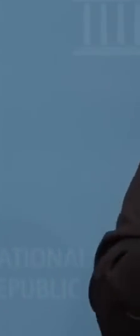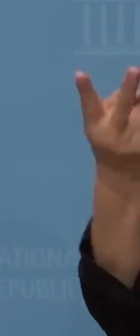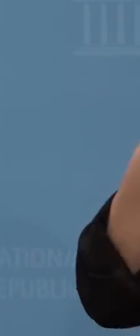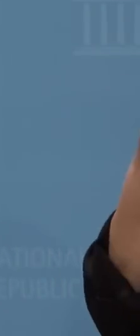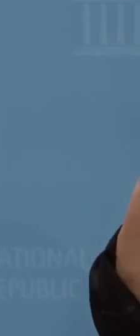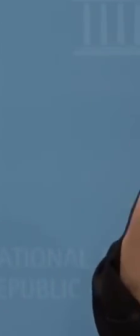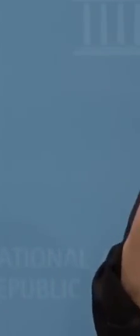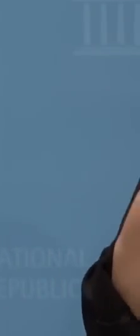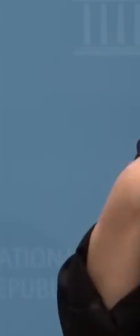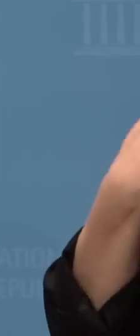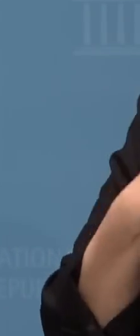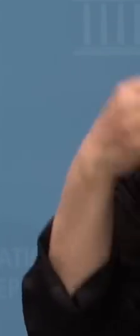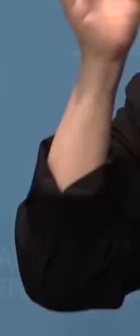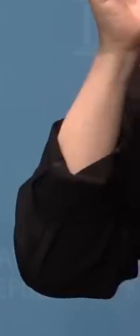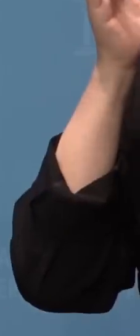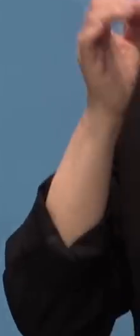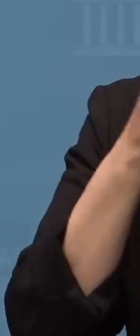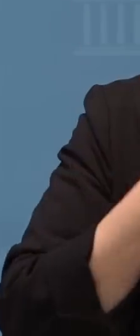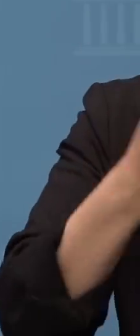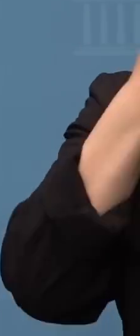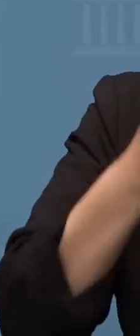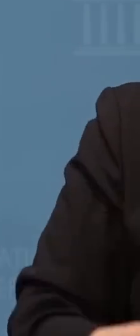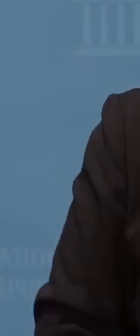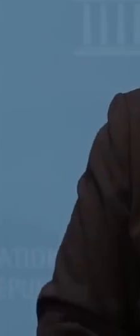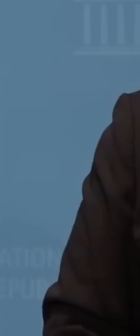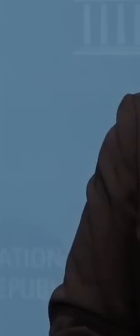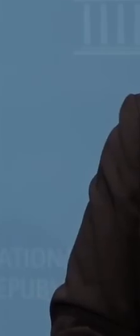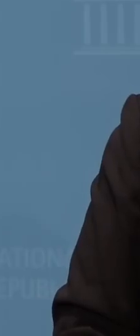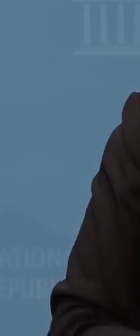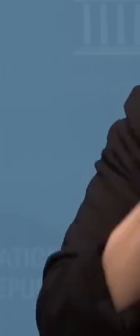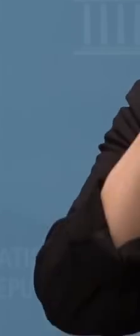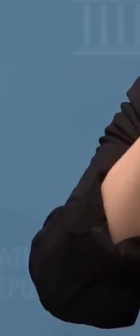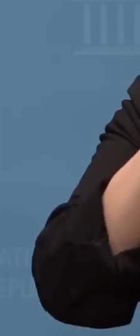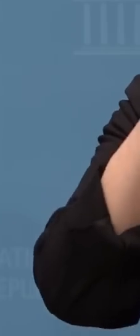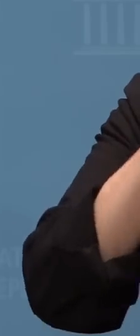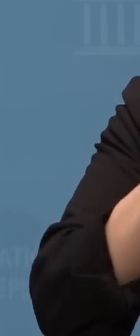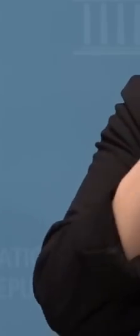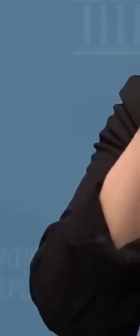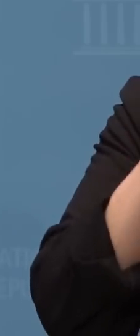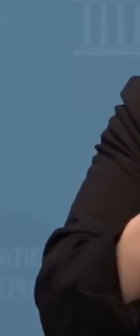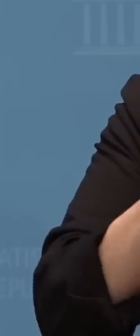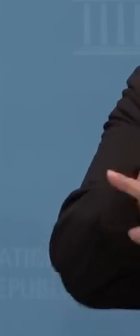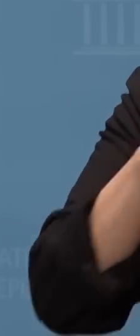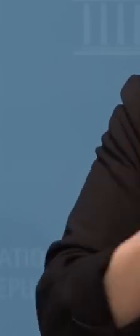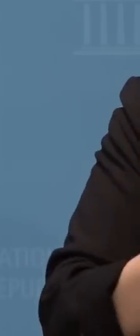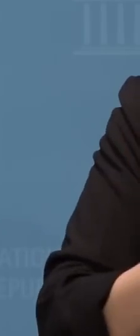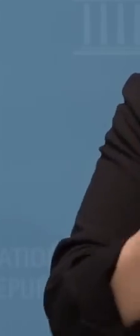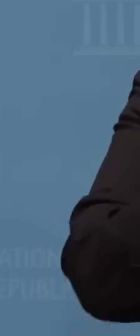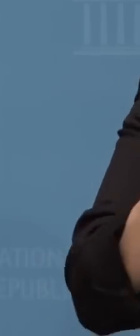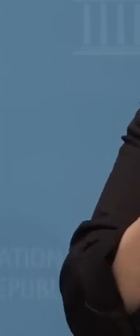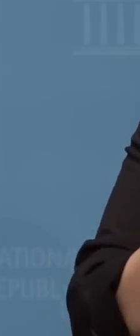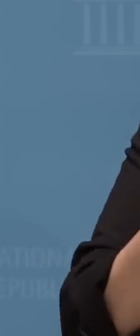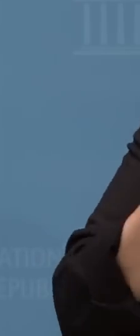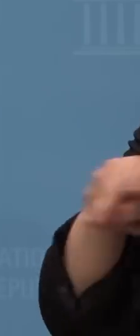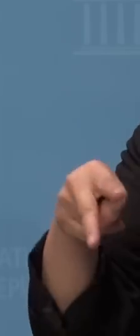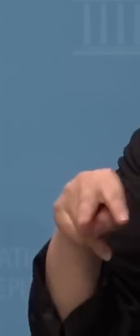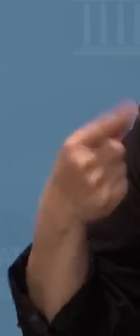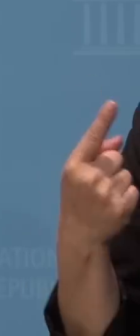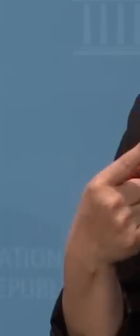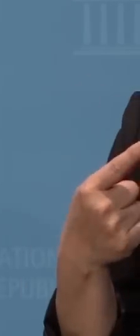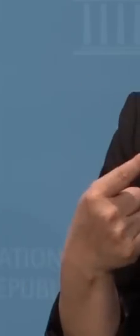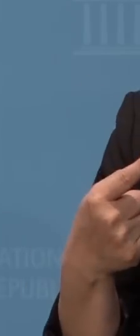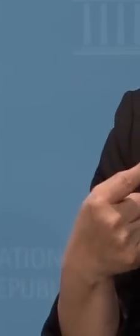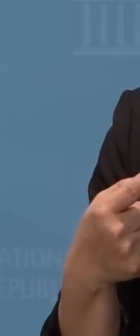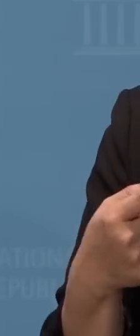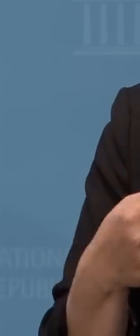없습니다. 그러자 지지율이 0%가 되더라도 지지율 1%가 되더라도 이 이야기가